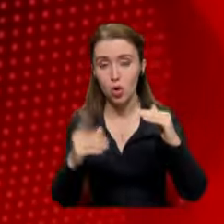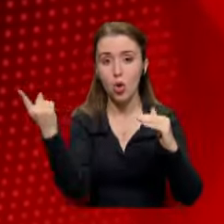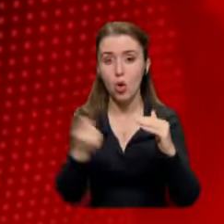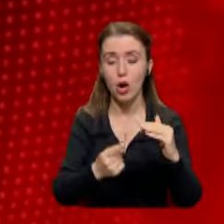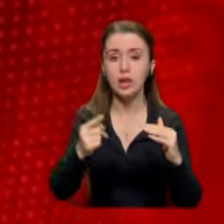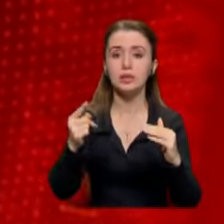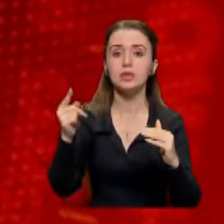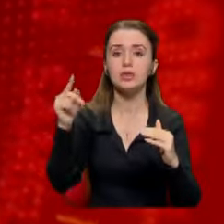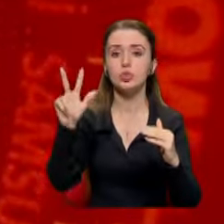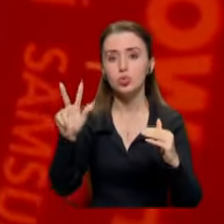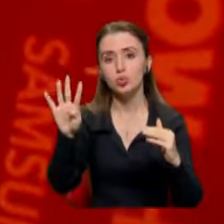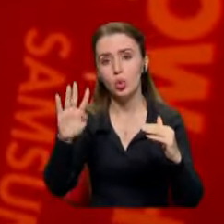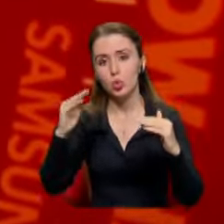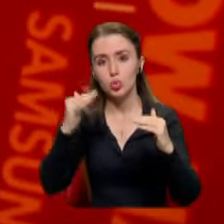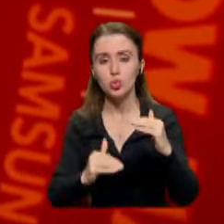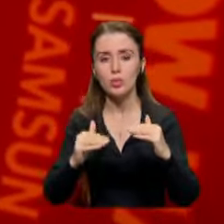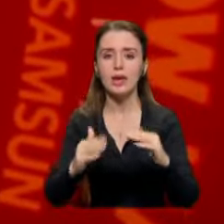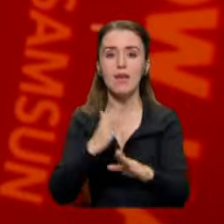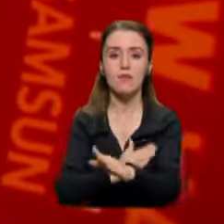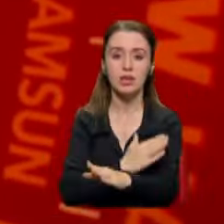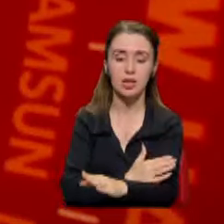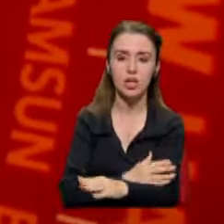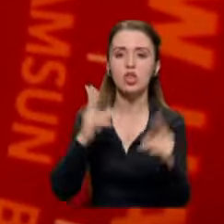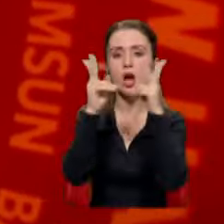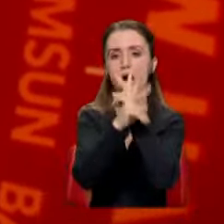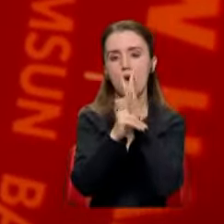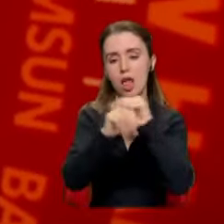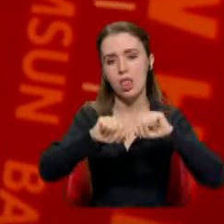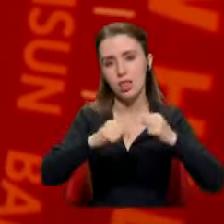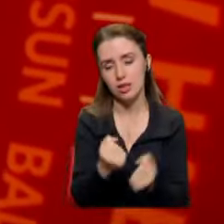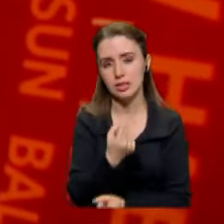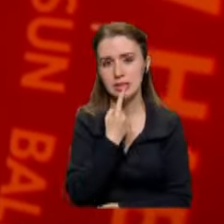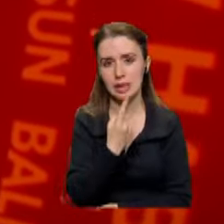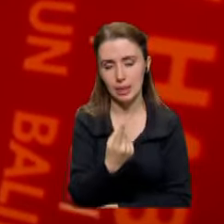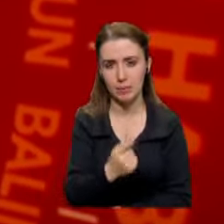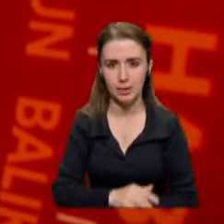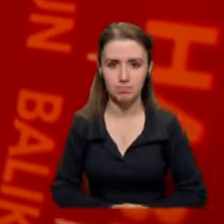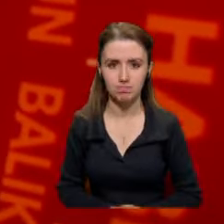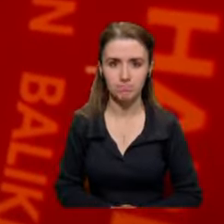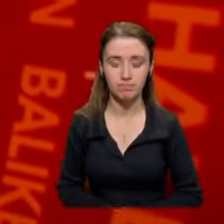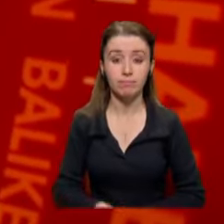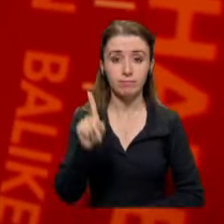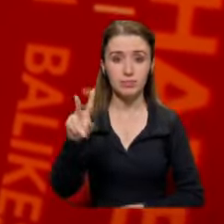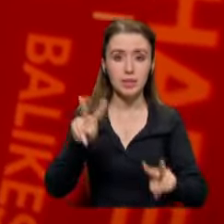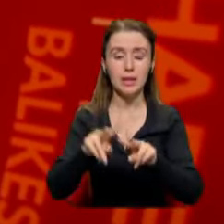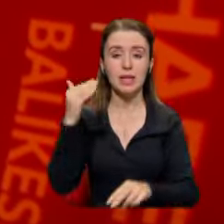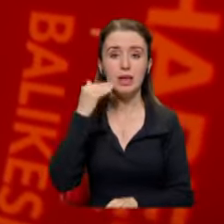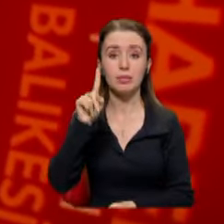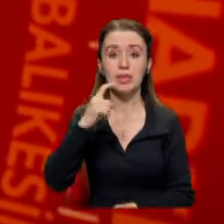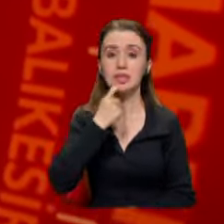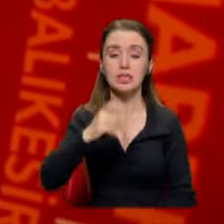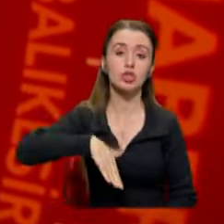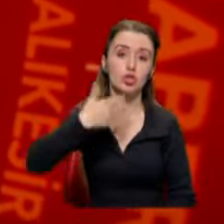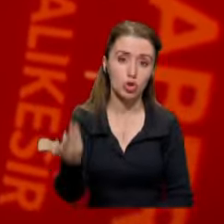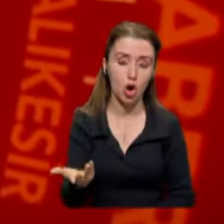%3'lere, 4'lere düşmek ancak seçmenini büyük hayal kırıklığına uğratmakla anlaşılabilir. Bir de Akşener'in bir yıl sonra